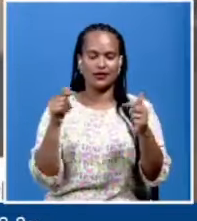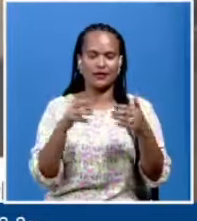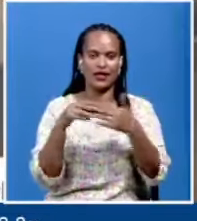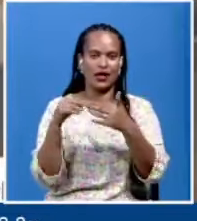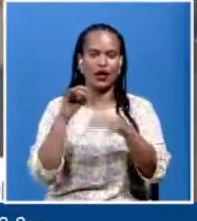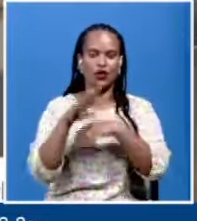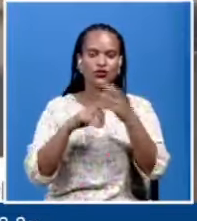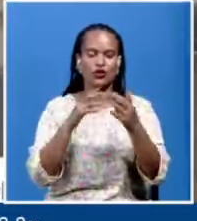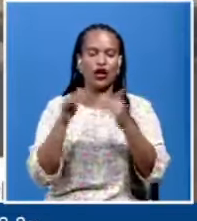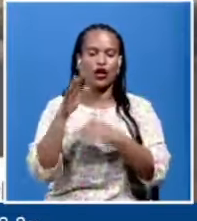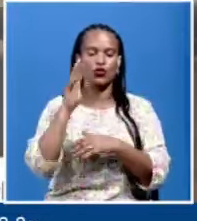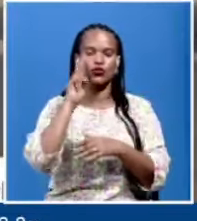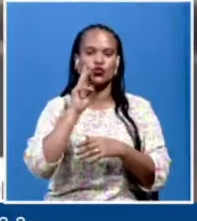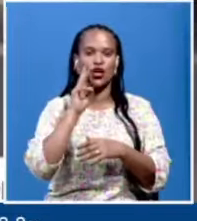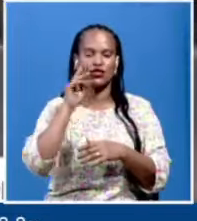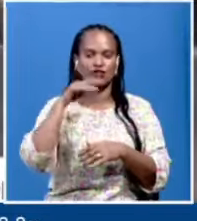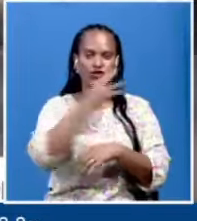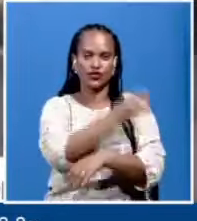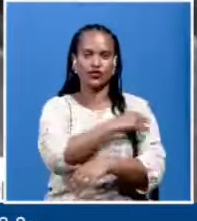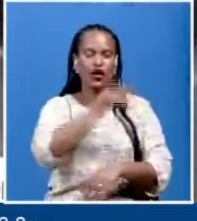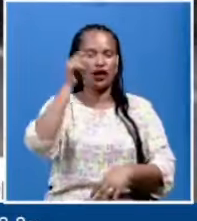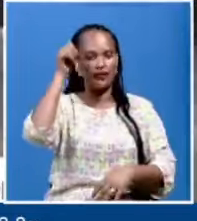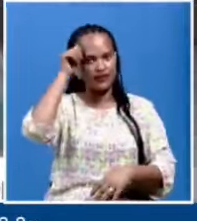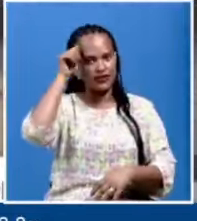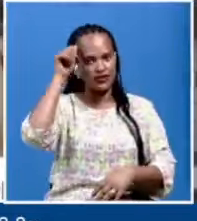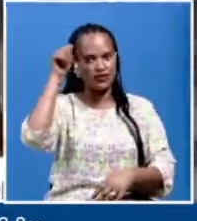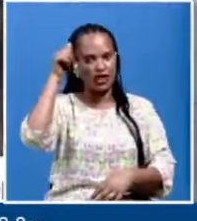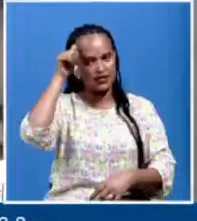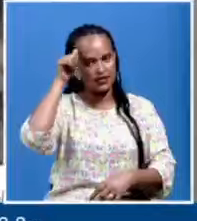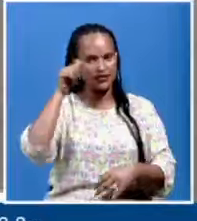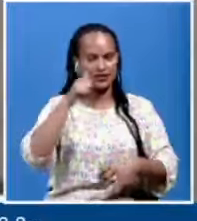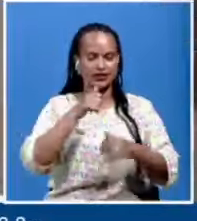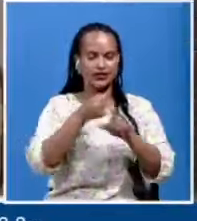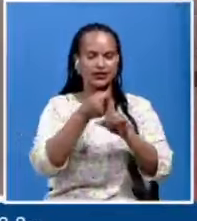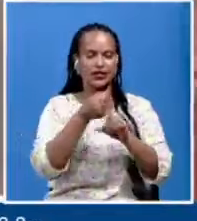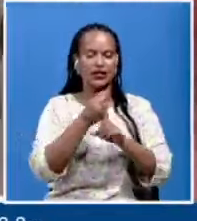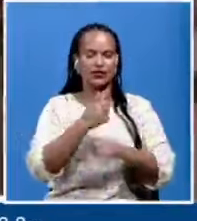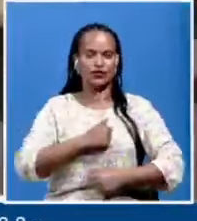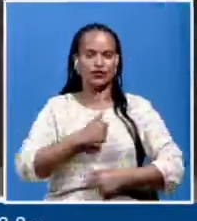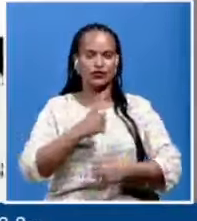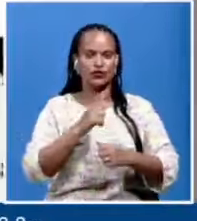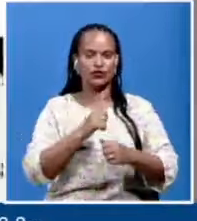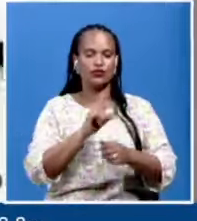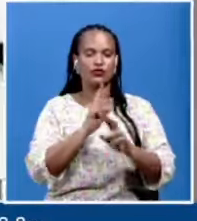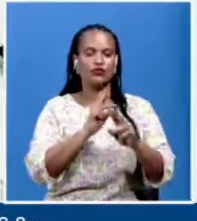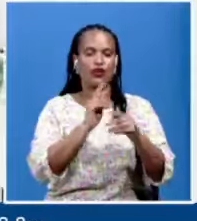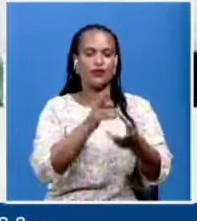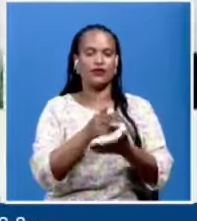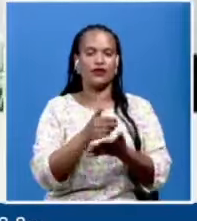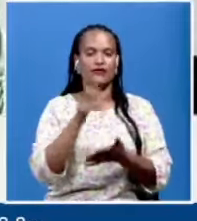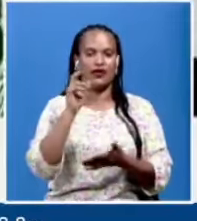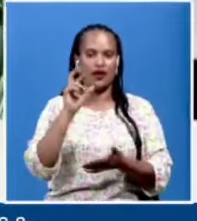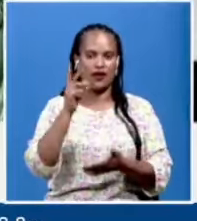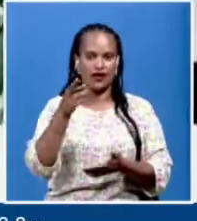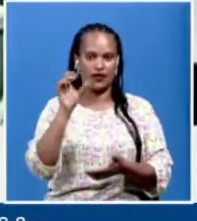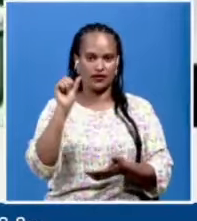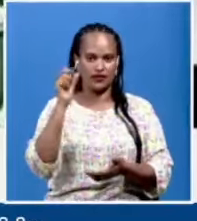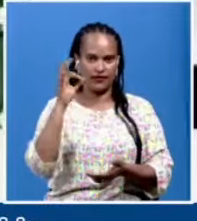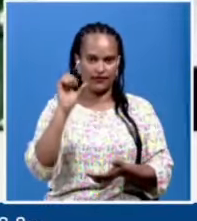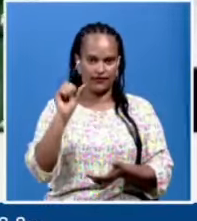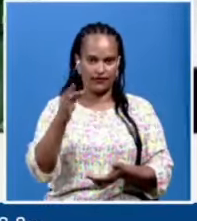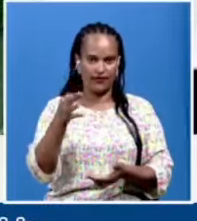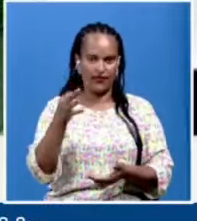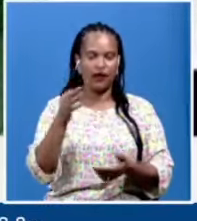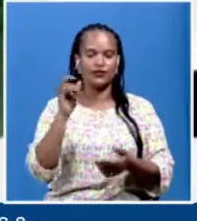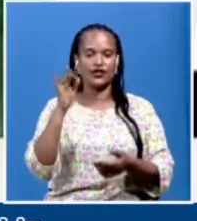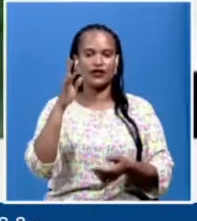كونسل علوي سودان جنرال عبد الفتاح السيسي زقالسلو عطو حيلي حصص وهاب دغاف ار اس اف ابتي اب جنيفا